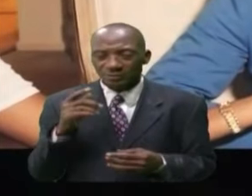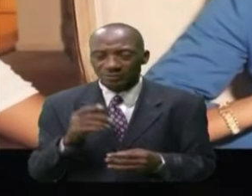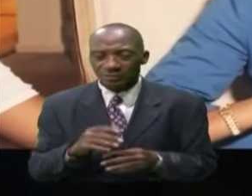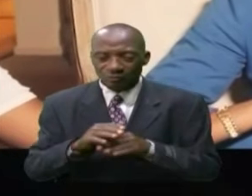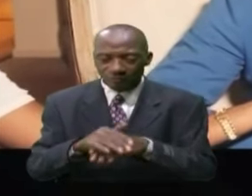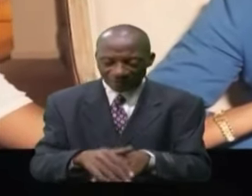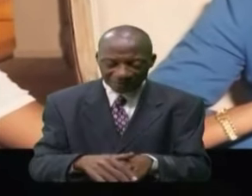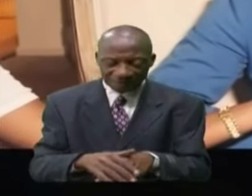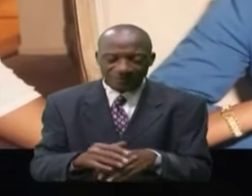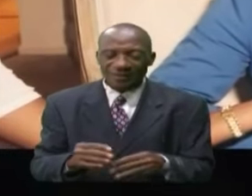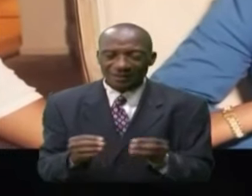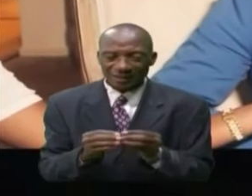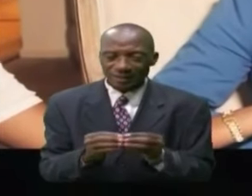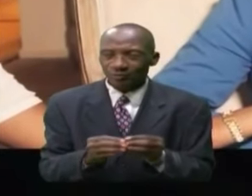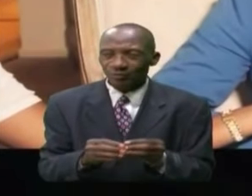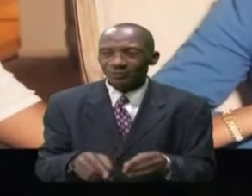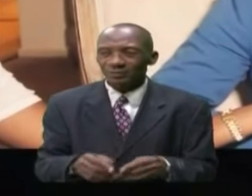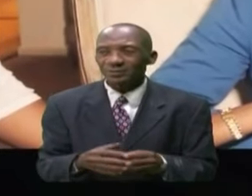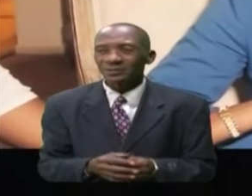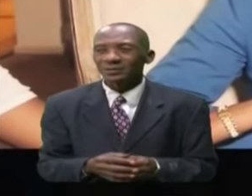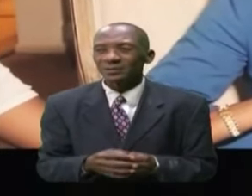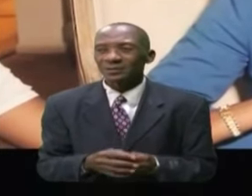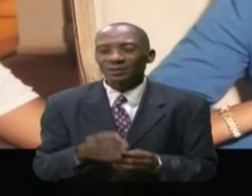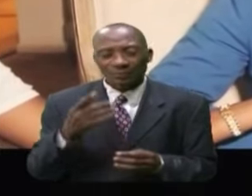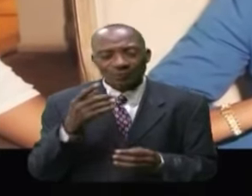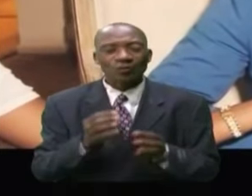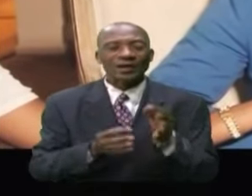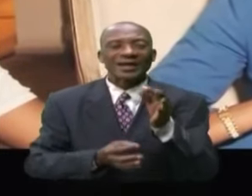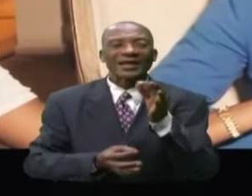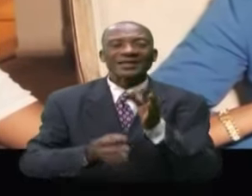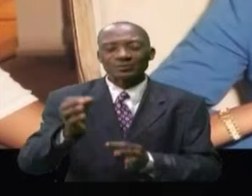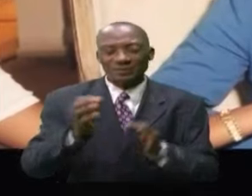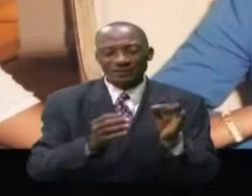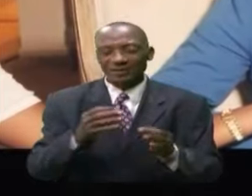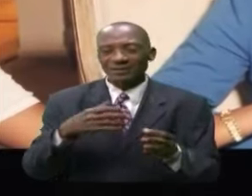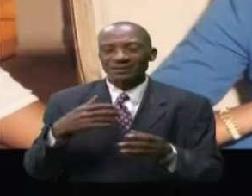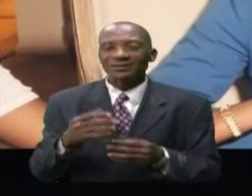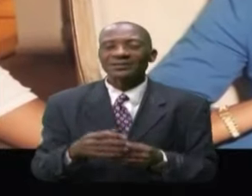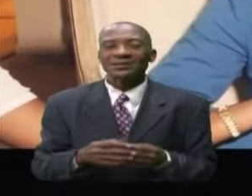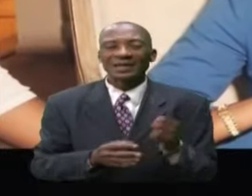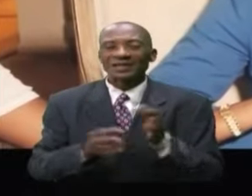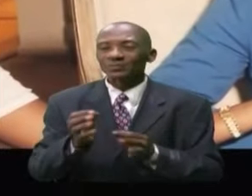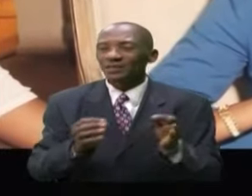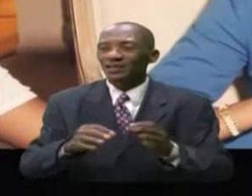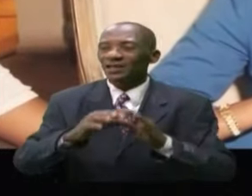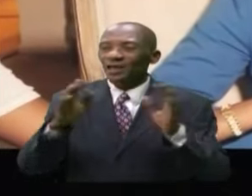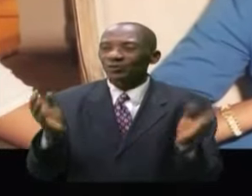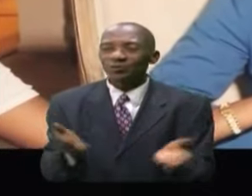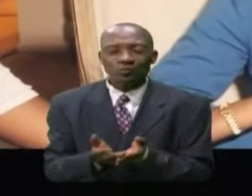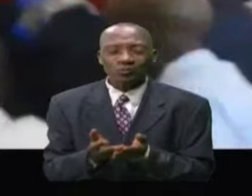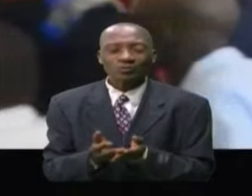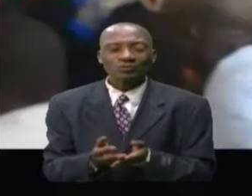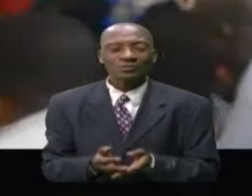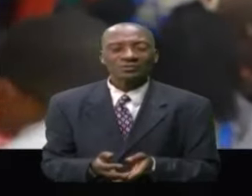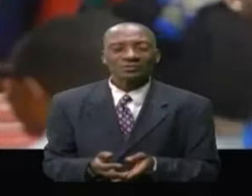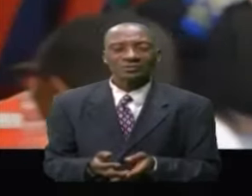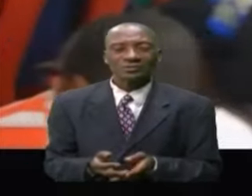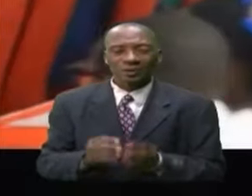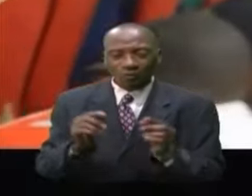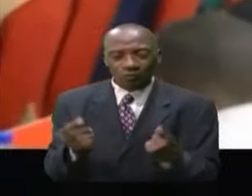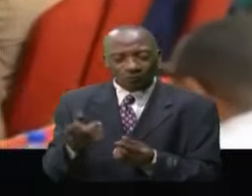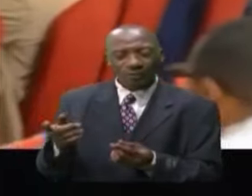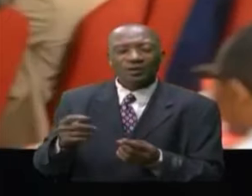Et cela nous tient à cœur de marcher dans la paix parce que la paix est une arme qui chasse la guerre.